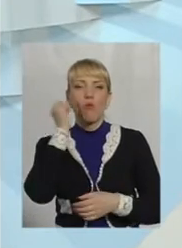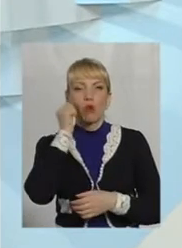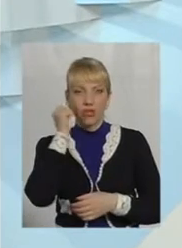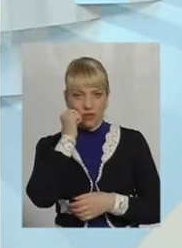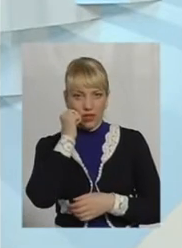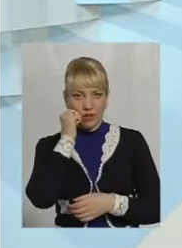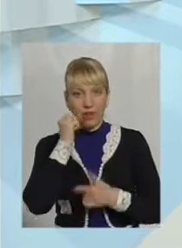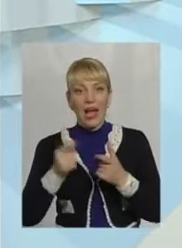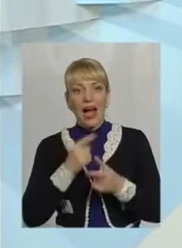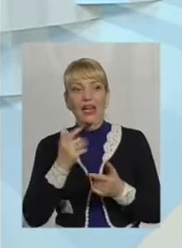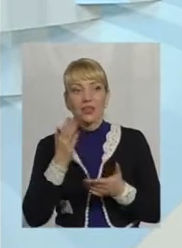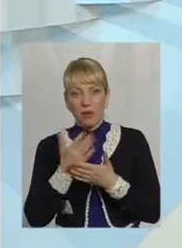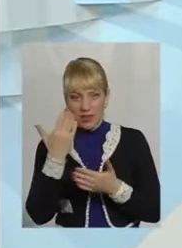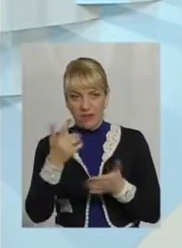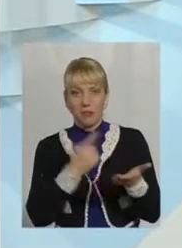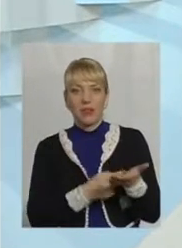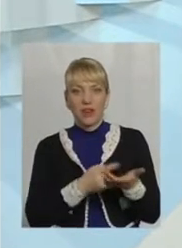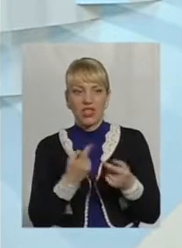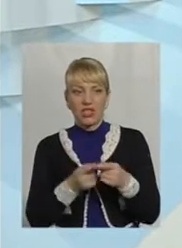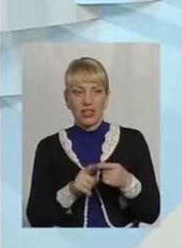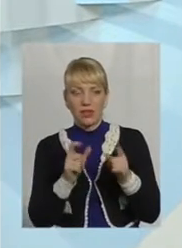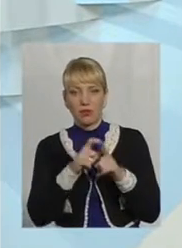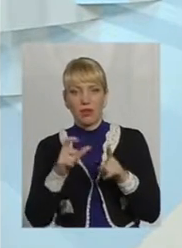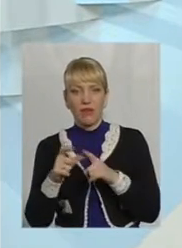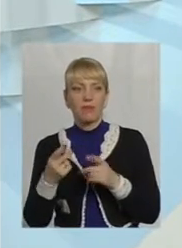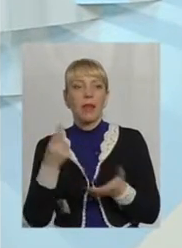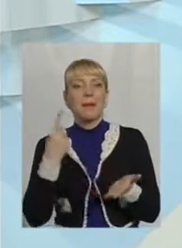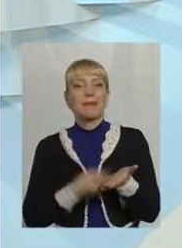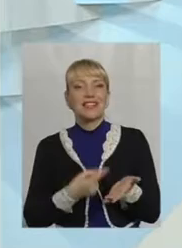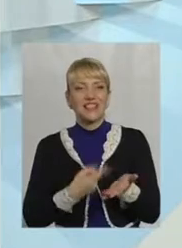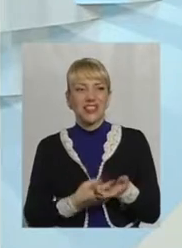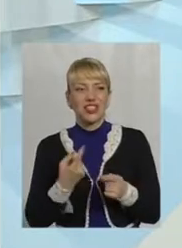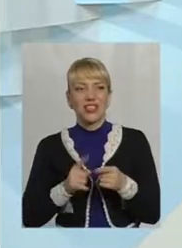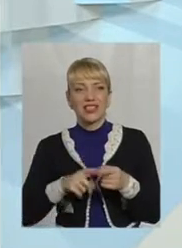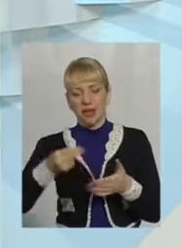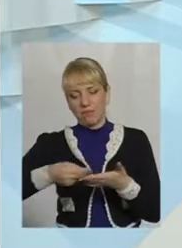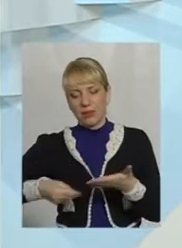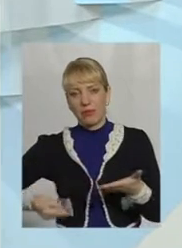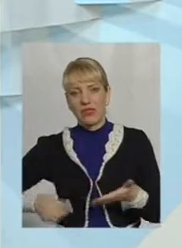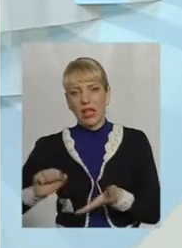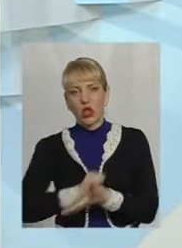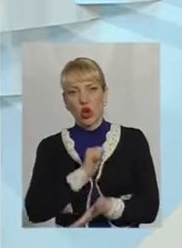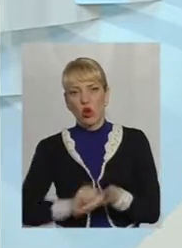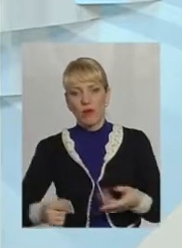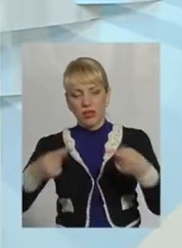ви підтвердження цим словом? Звичайно. Підтвердження – це підписані документи